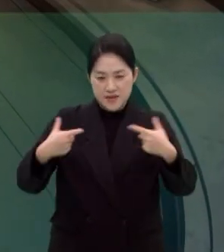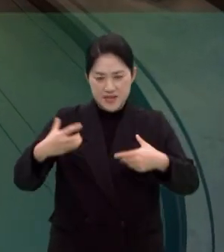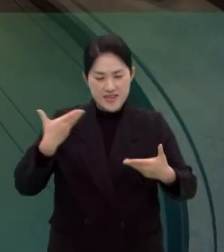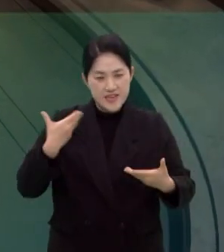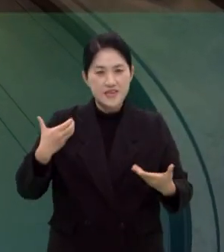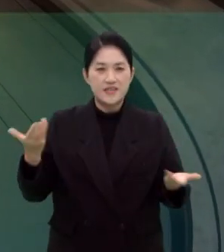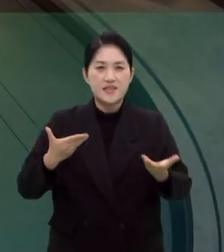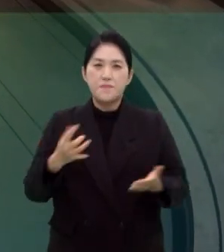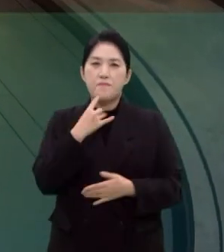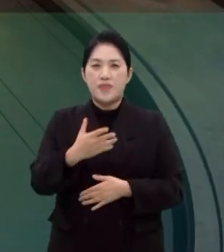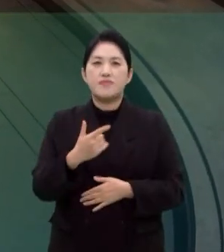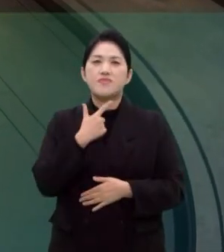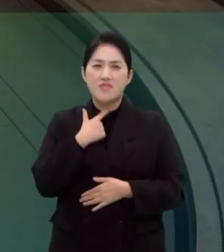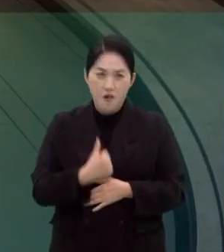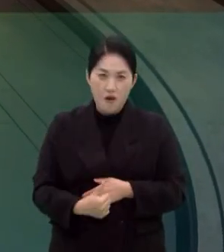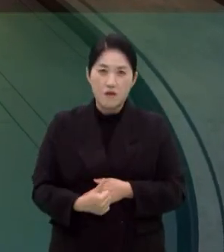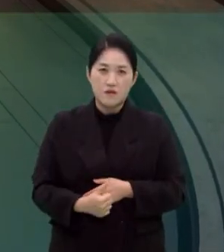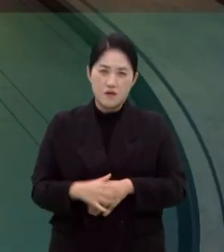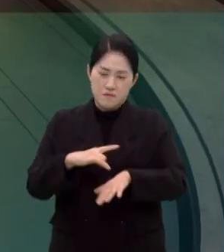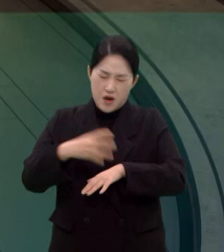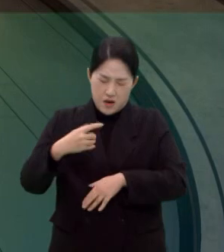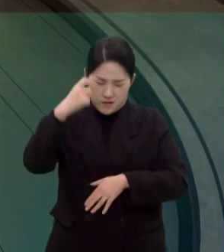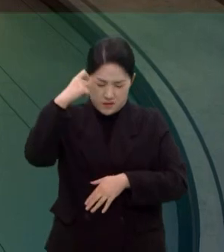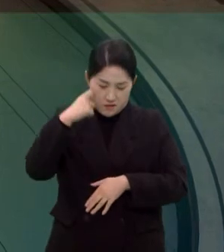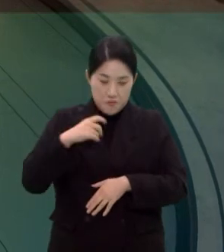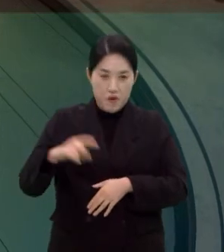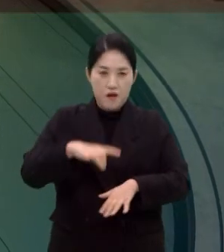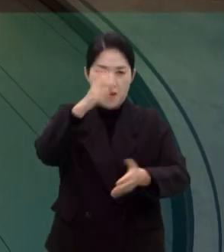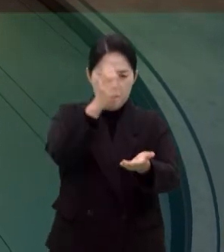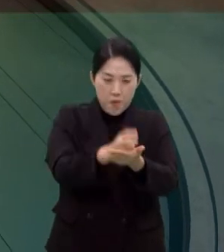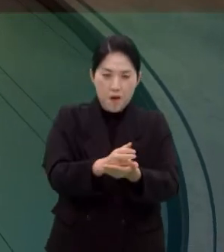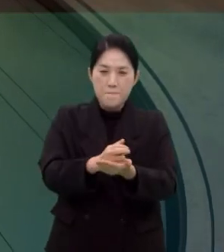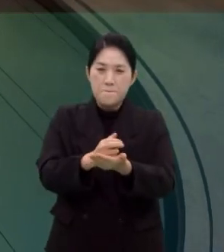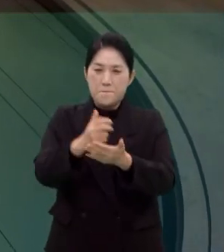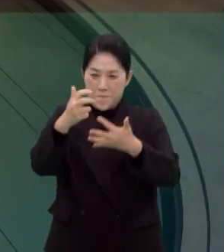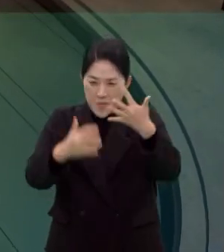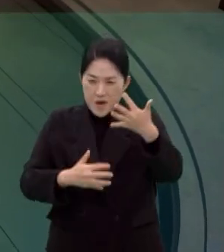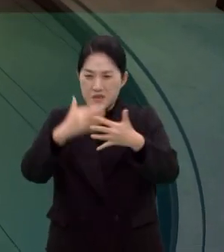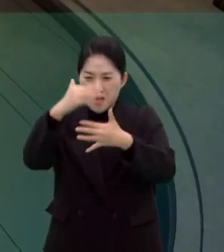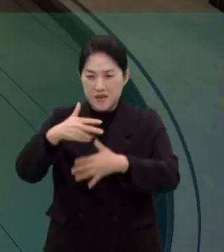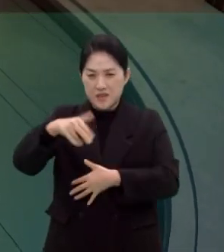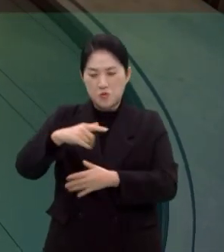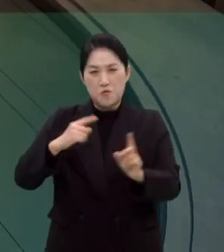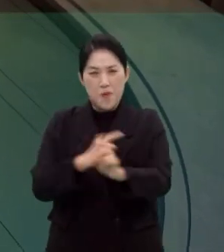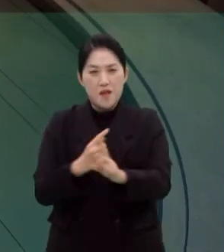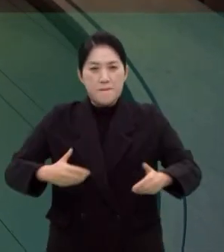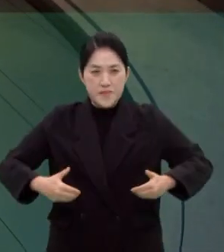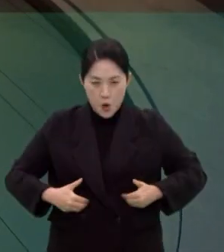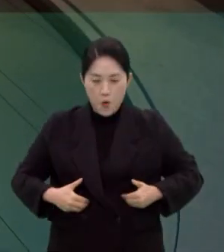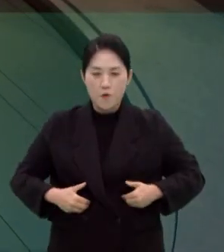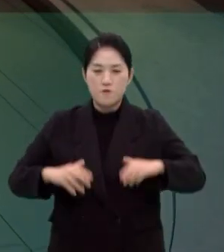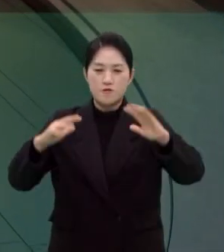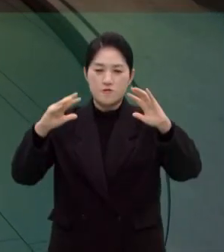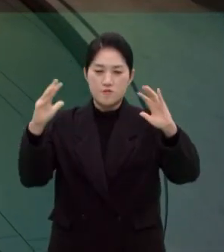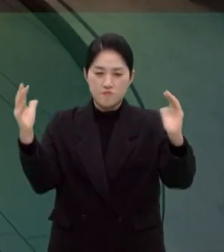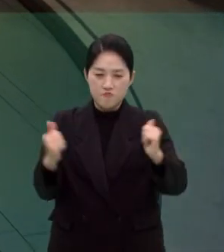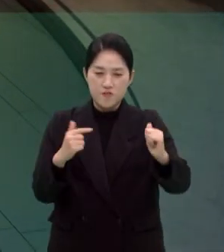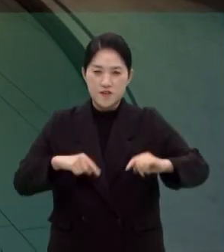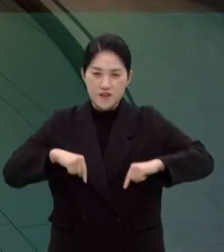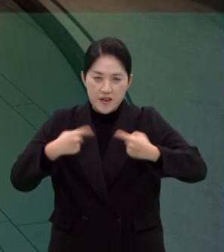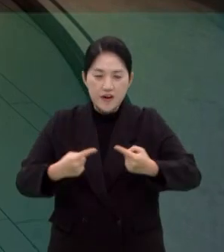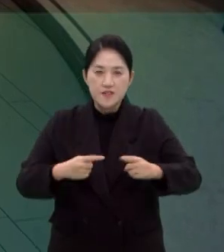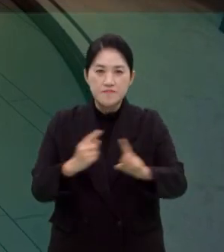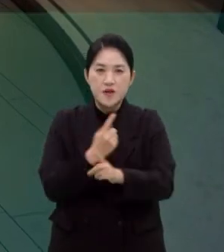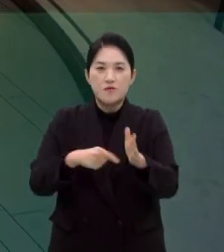담당하며 뼈저리게 느낀 법과 제도의 변화 필요성을 국회에서 실현하기 위해 노력하고